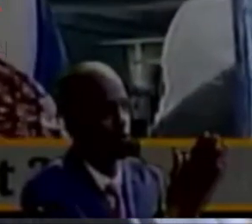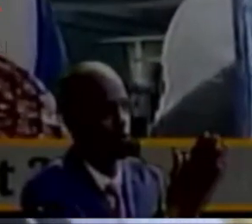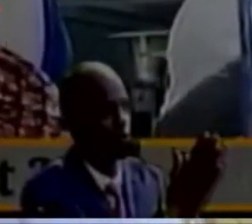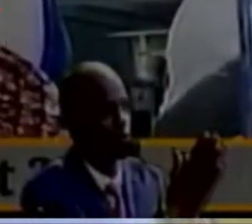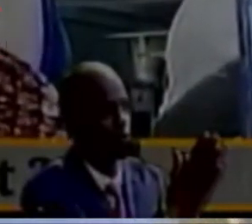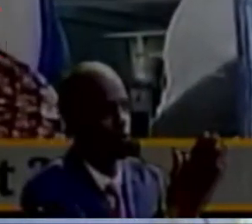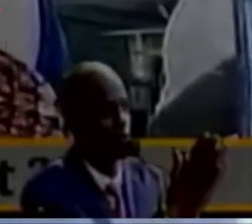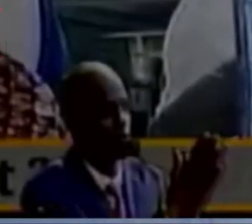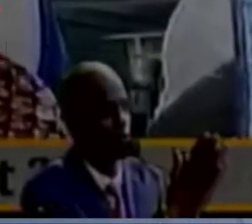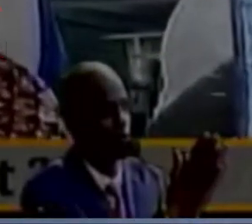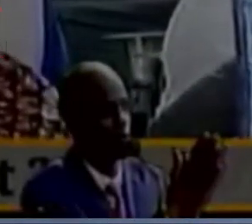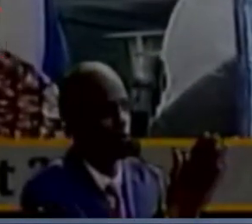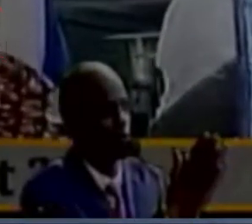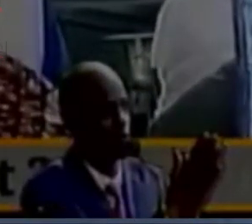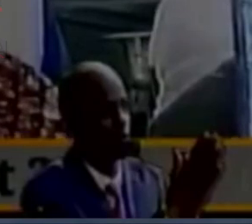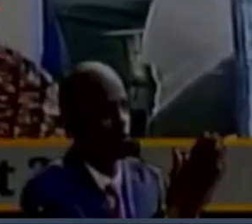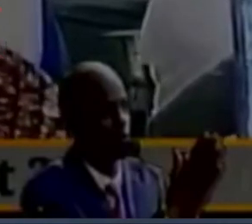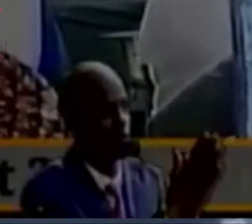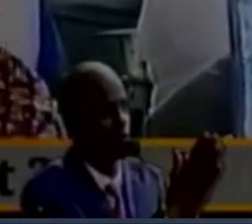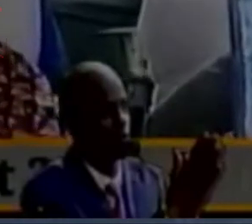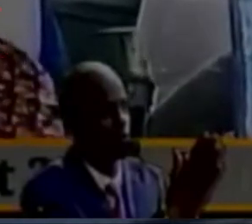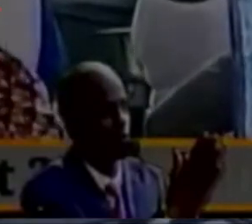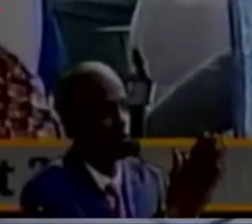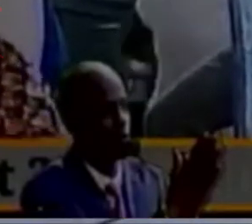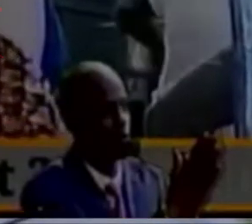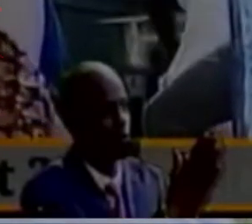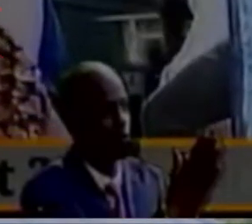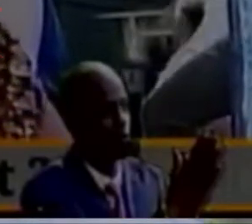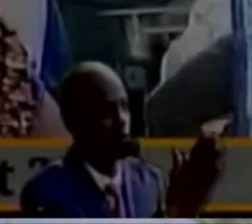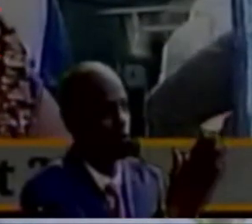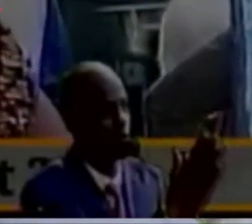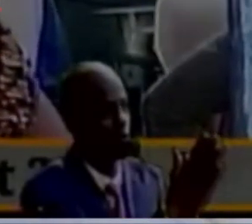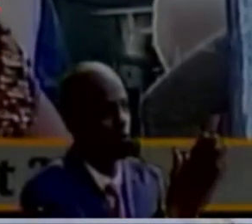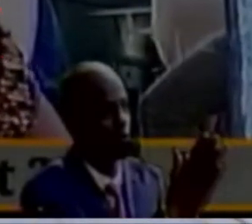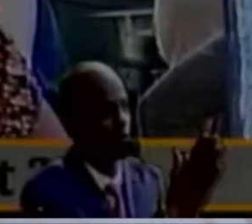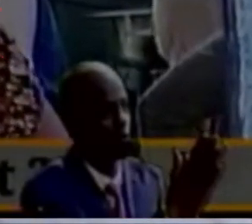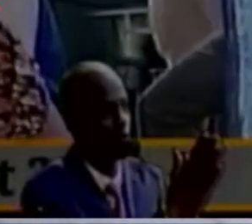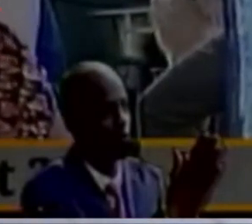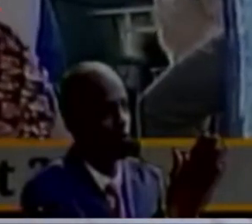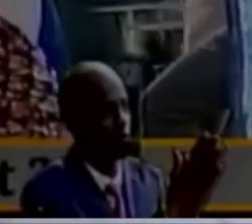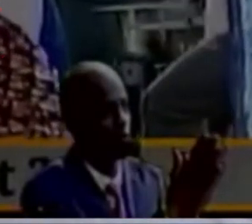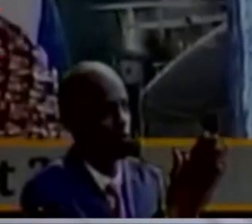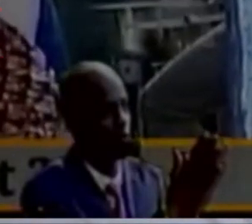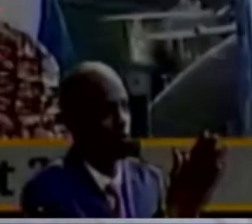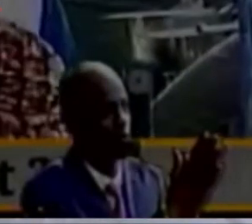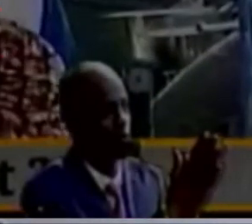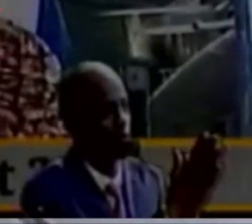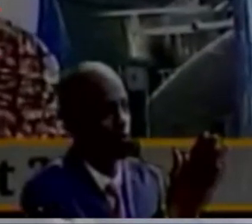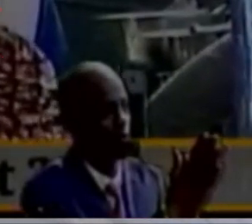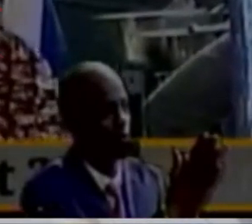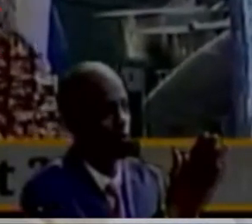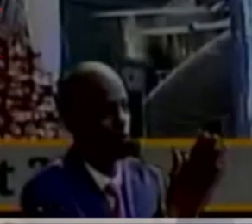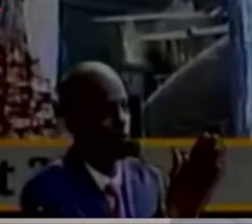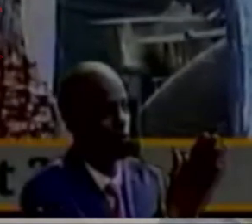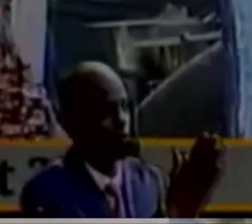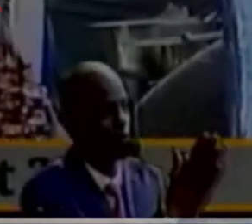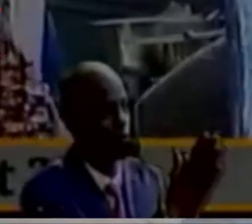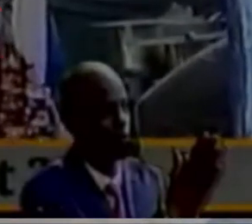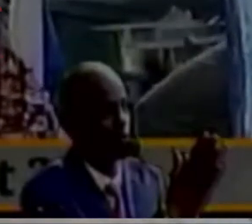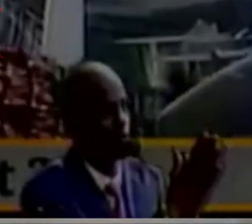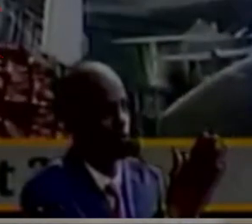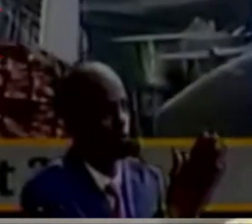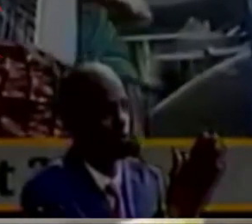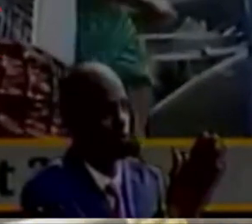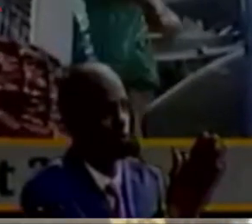Bon, ici, je me dégage. Je me suis chaud. Nous avons couru à le cacher. Nous retournons là-dedans encore. Marché Gossac dit à 415